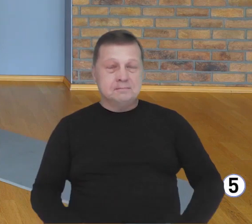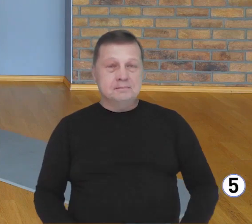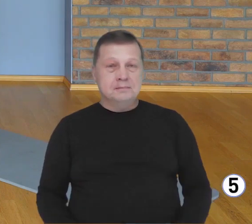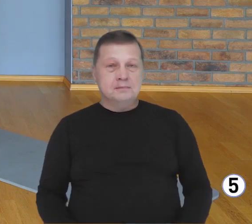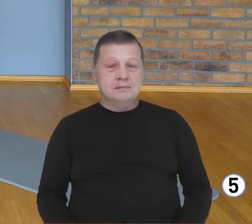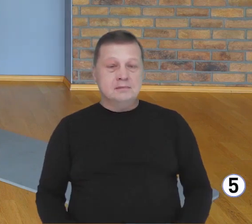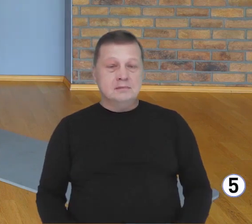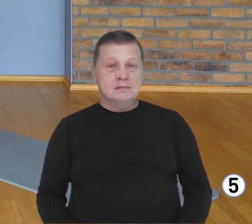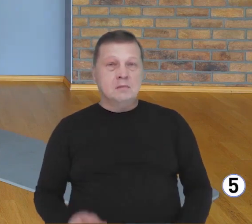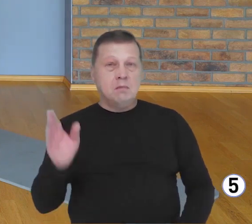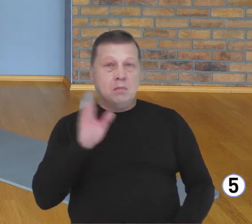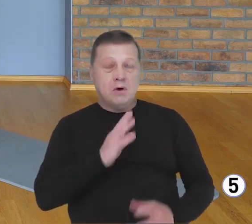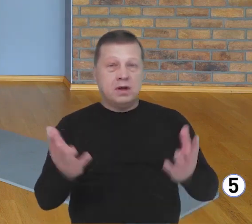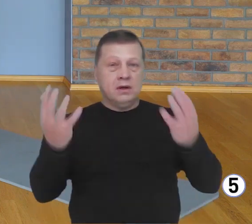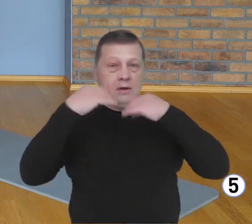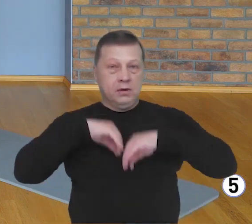Góra,